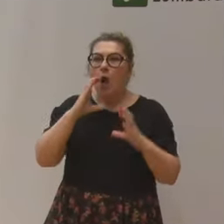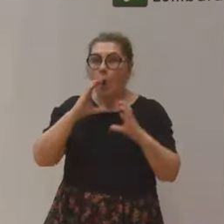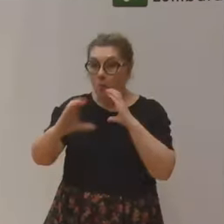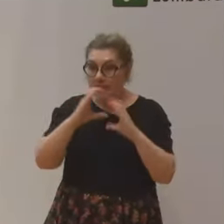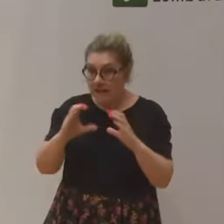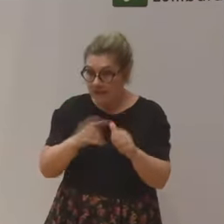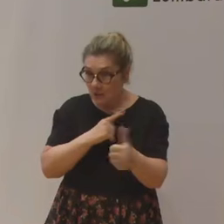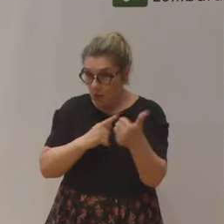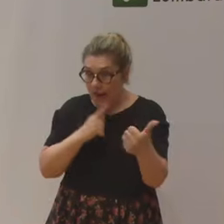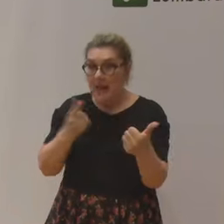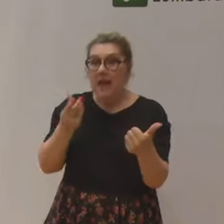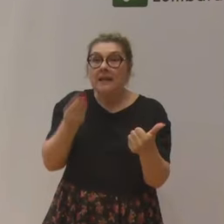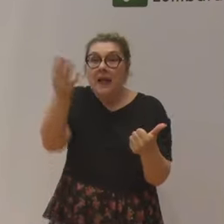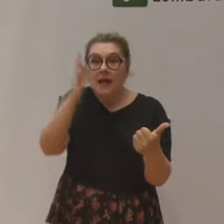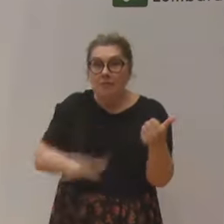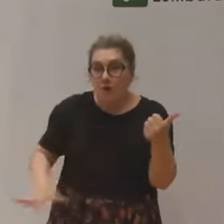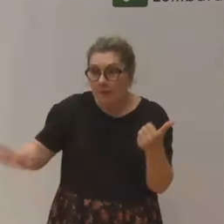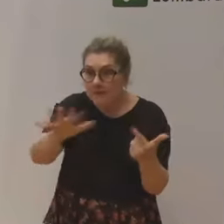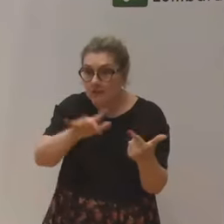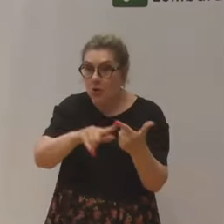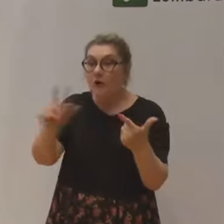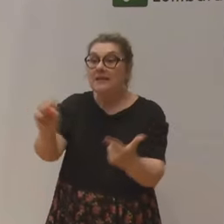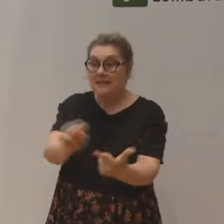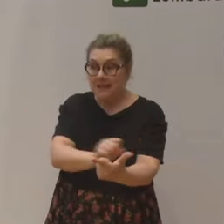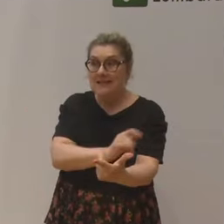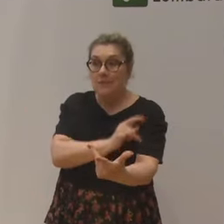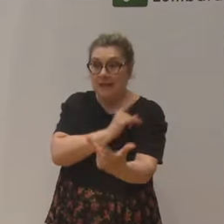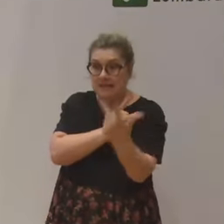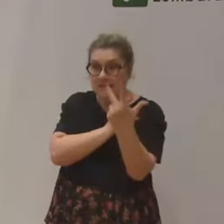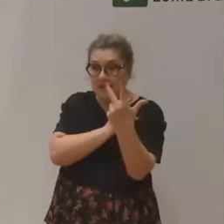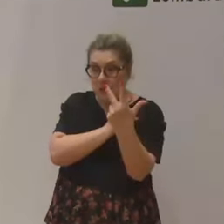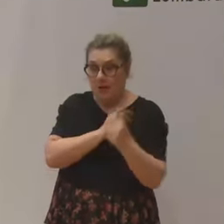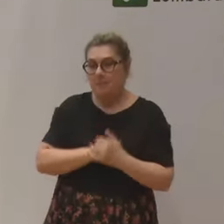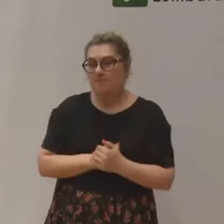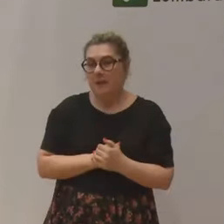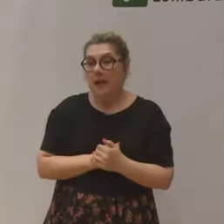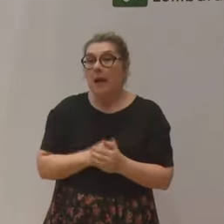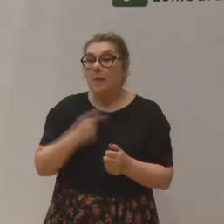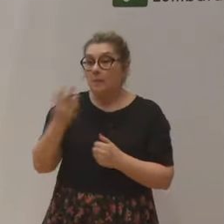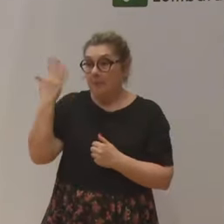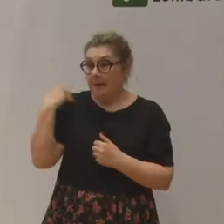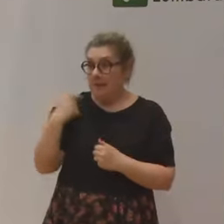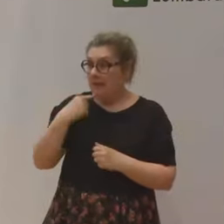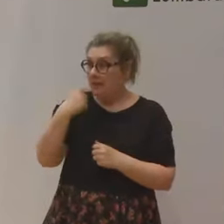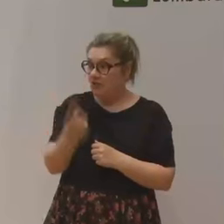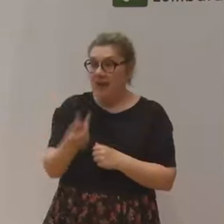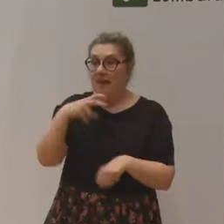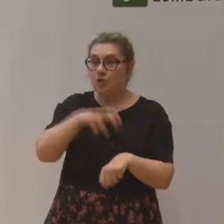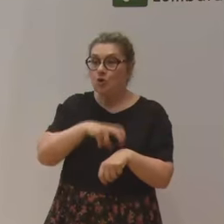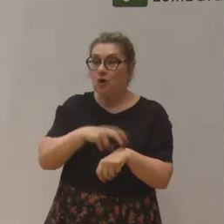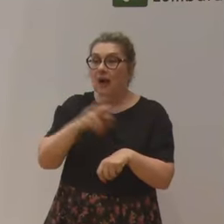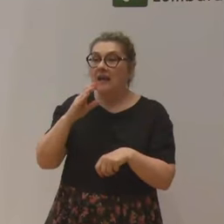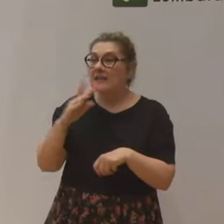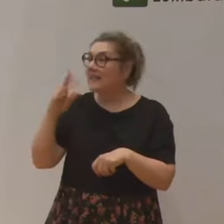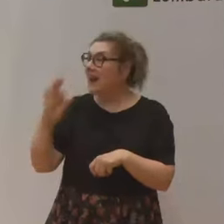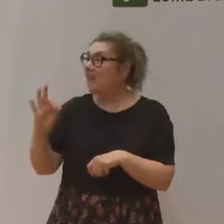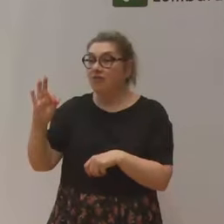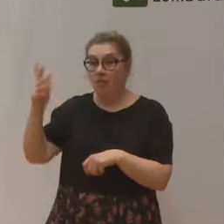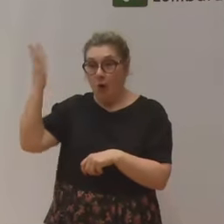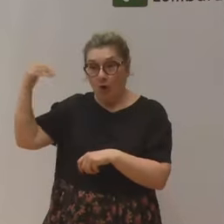comunicazione, dell'informazione e della sensibilizzazione, insomma. Perché lo diceva il dottor D'Affonchio, insomma, nella